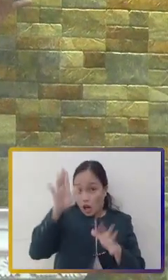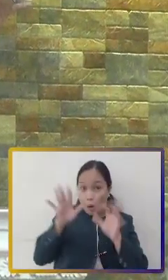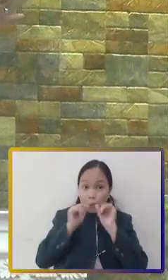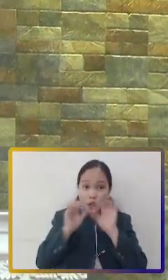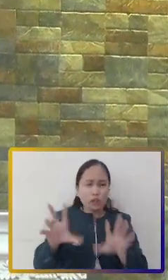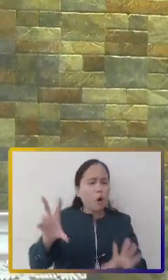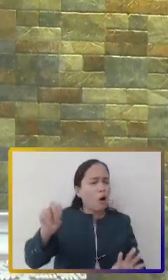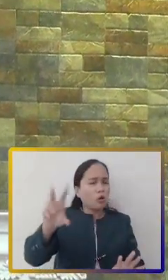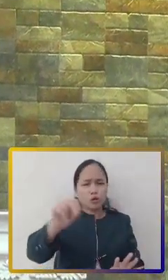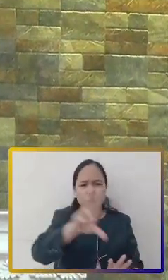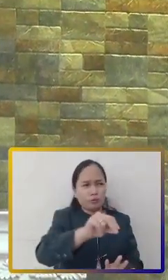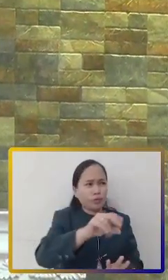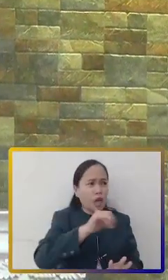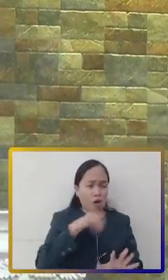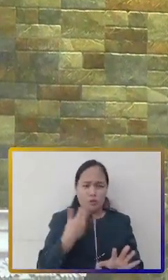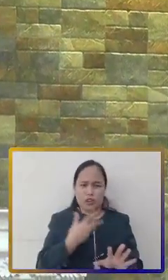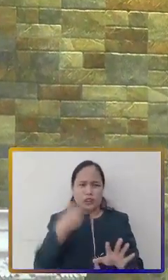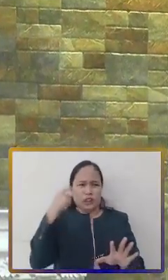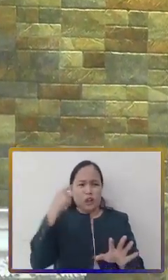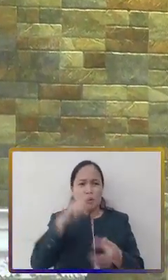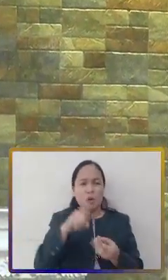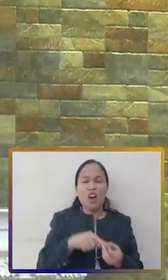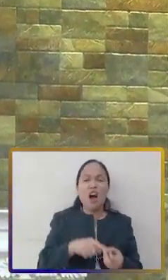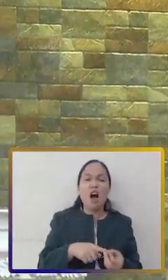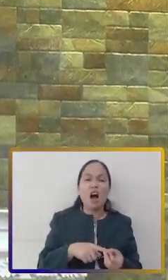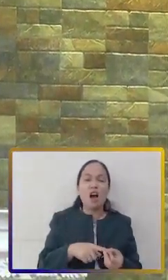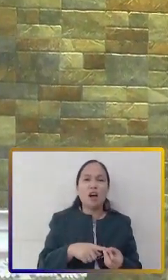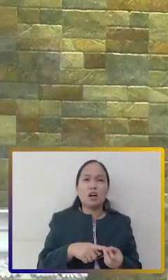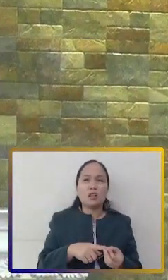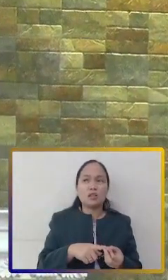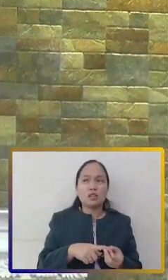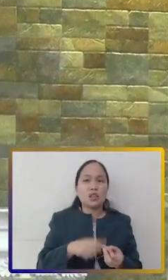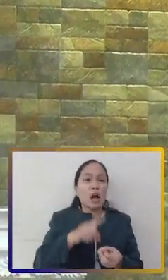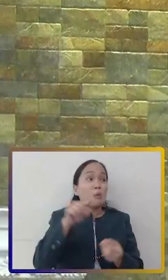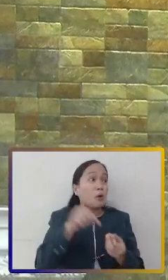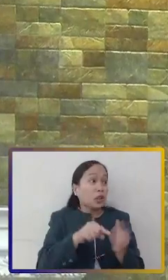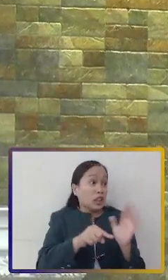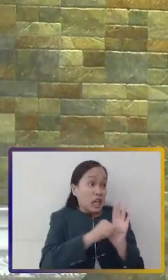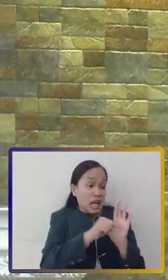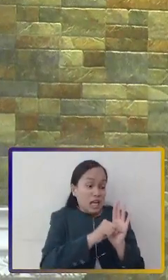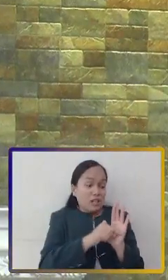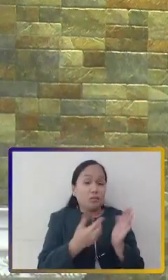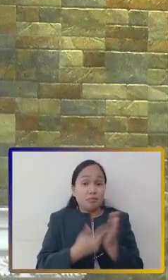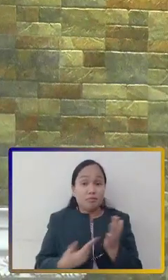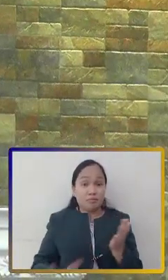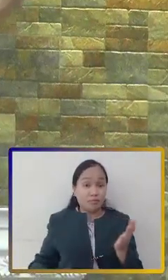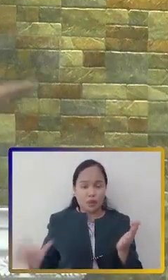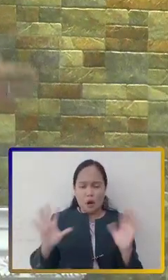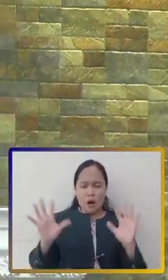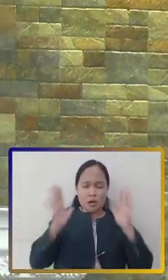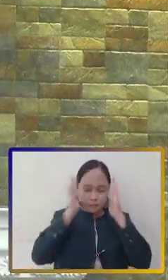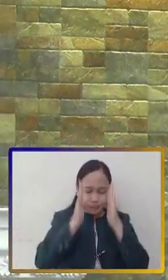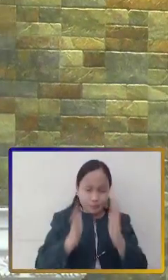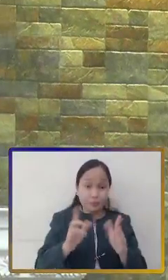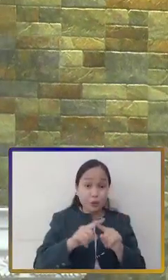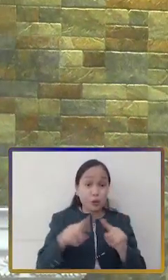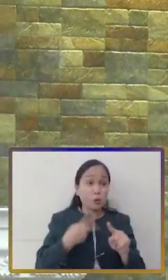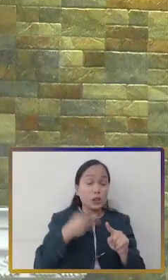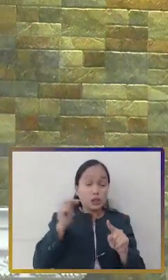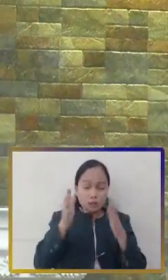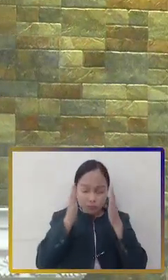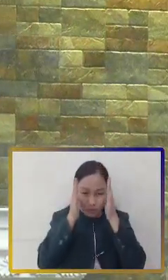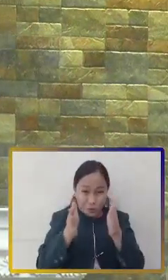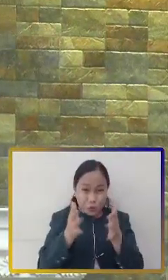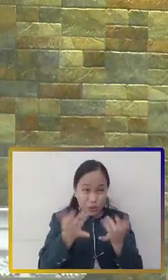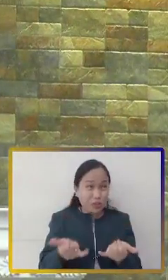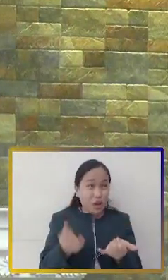natin. Huwag niyo pong isipin yun. Huwag po kayo magpansin ng anumang negatives sa gabing ito. Ang pansinin po natin ngayon ay